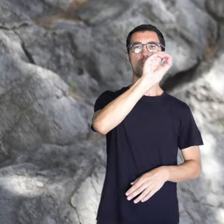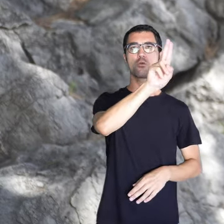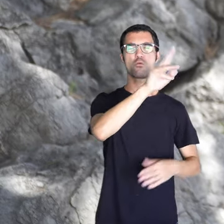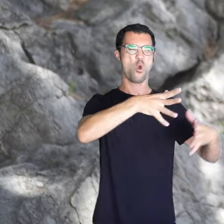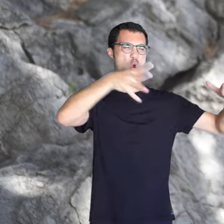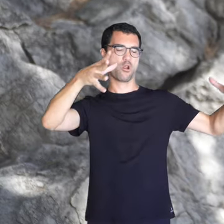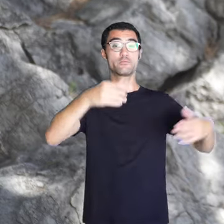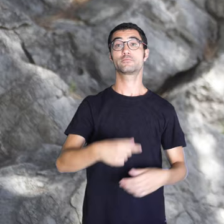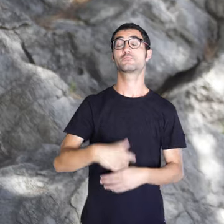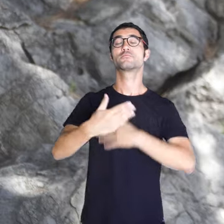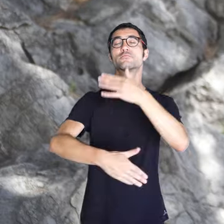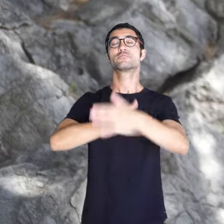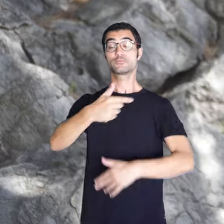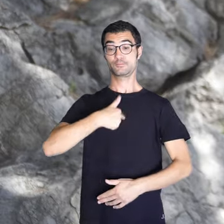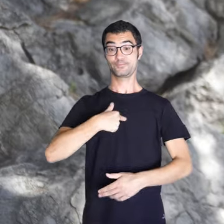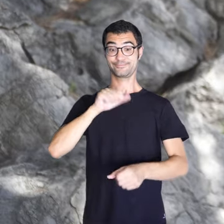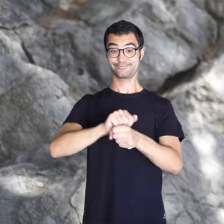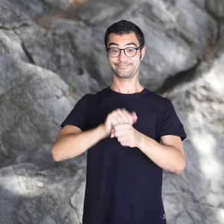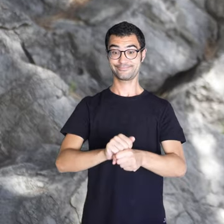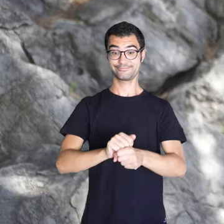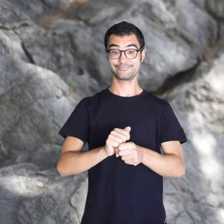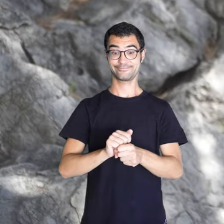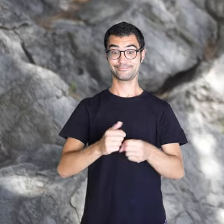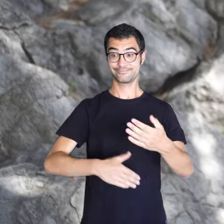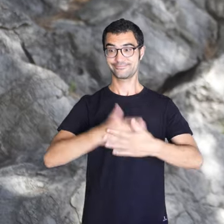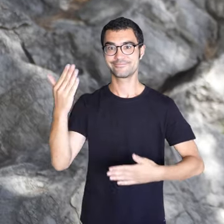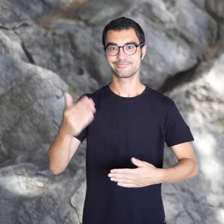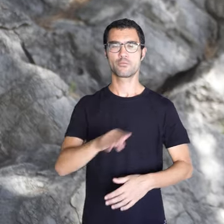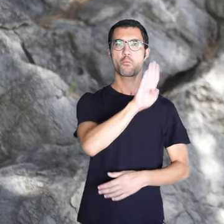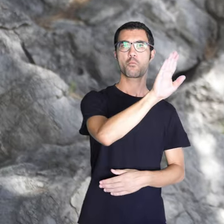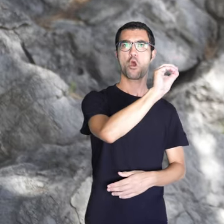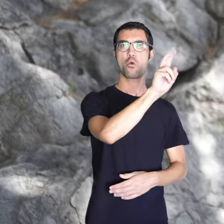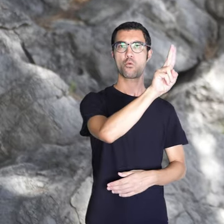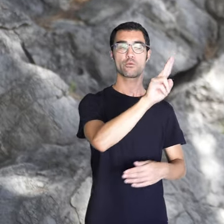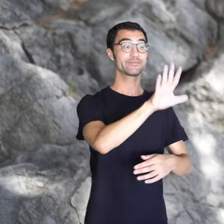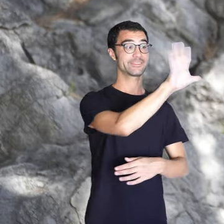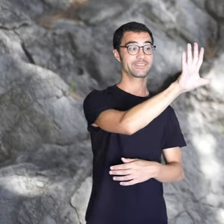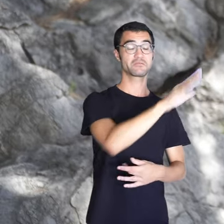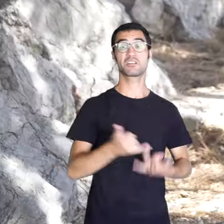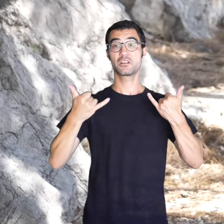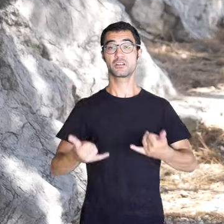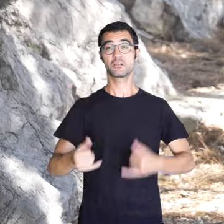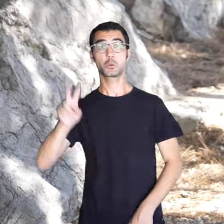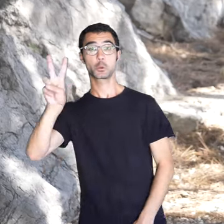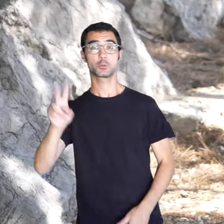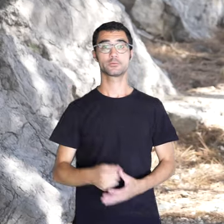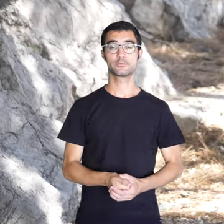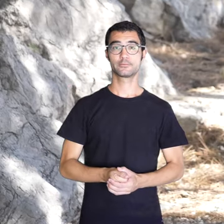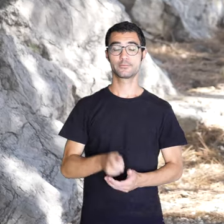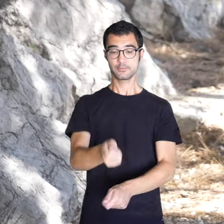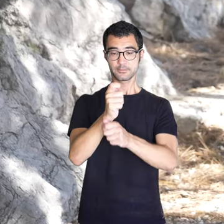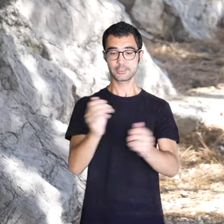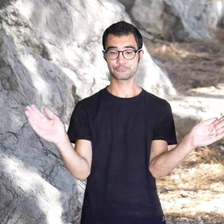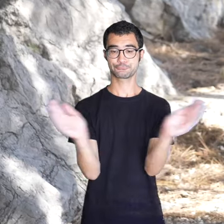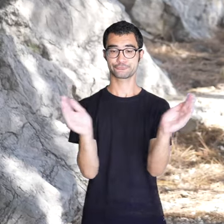i quan jo vaig començar a pescar, les barques de bou sí que ha baixat, n'hi havia 5, ara n'hi ha dues.